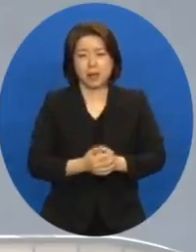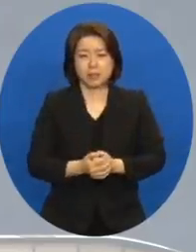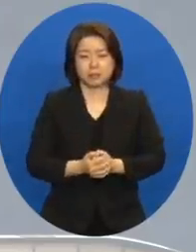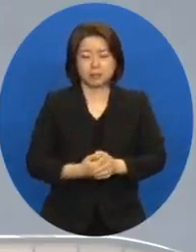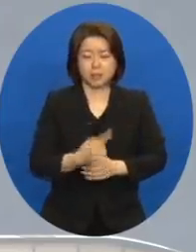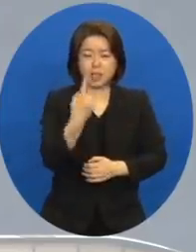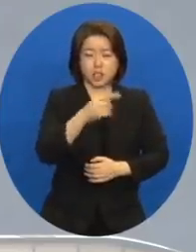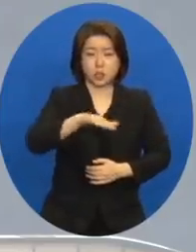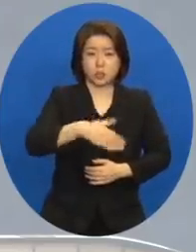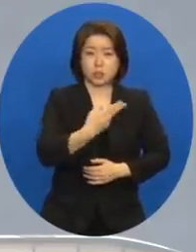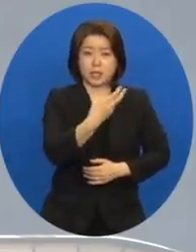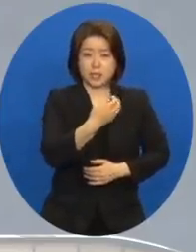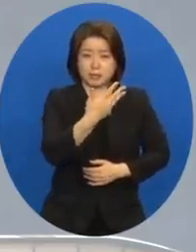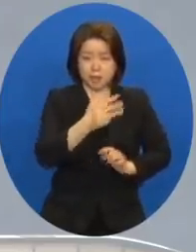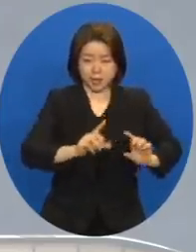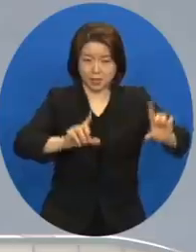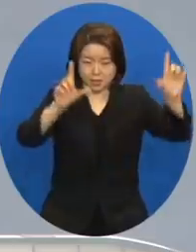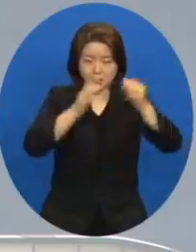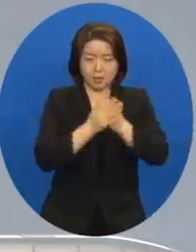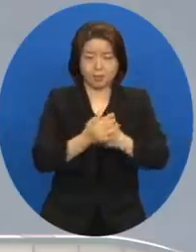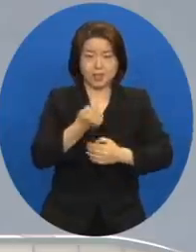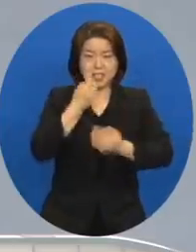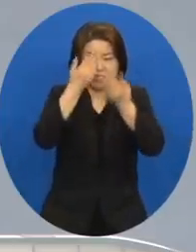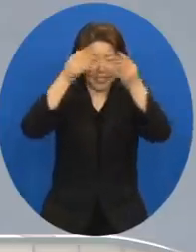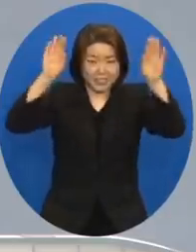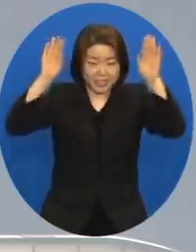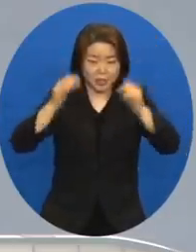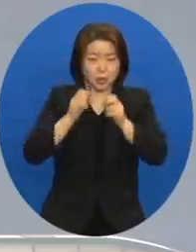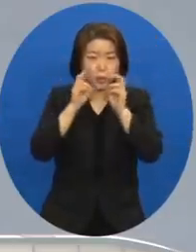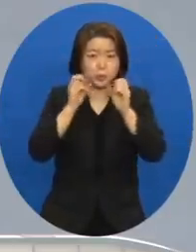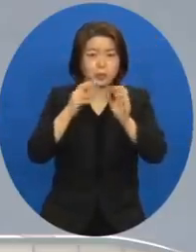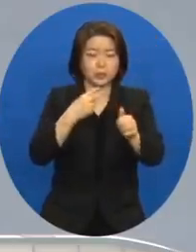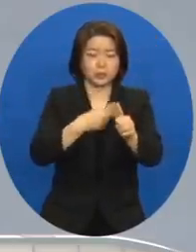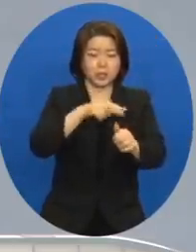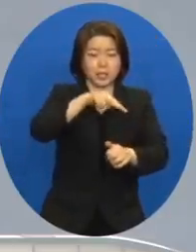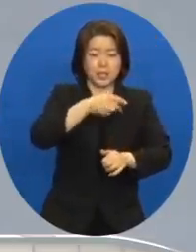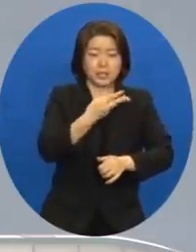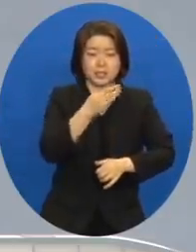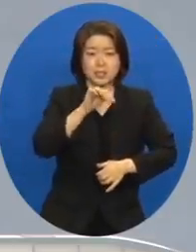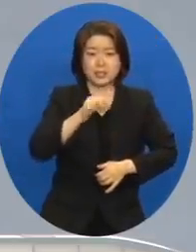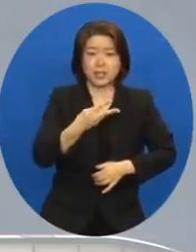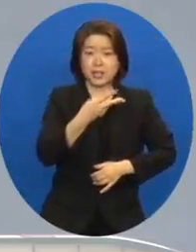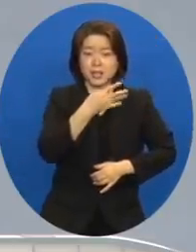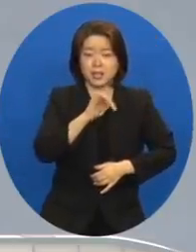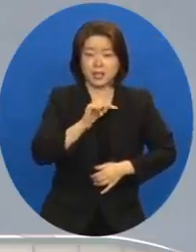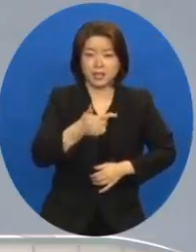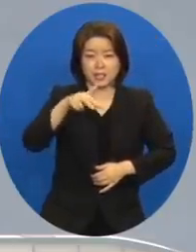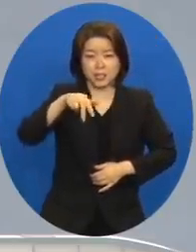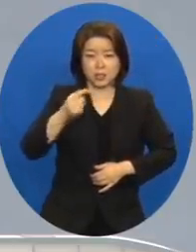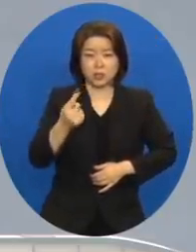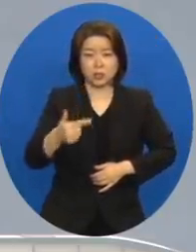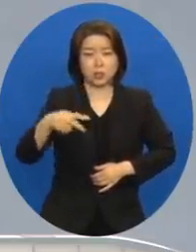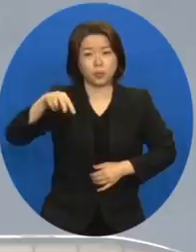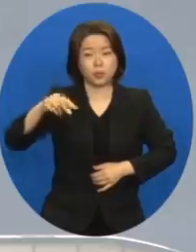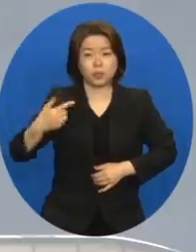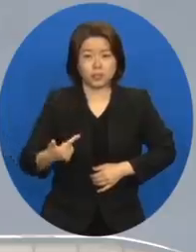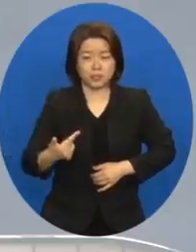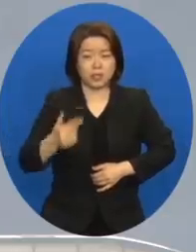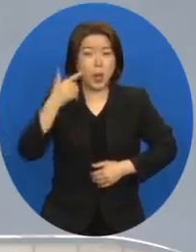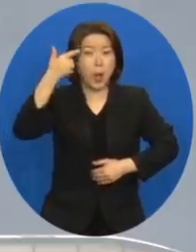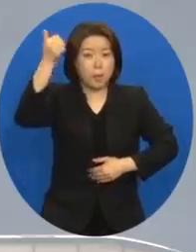1928년에 인도 선교사 의 어떤 스탠리 존스 목사님이 미국 연합감리교회 로부터